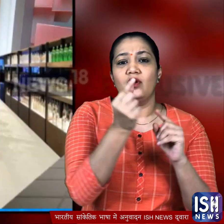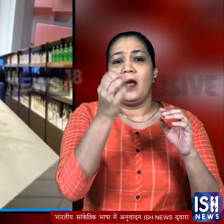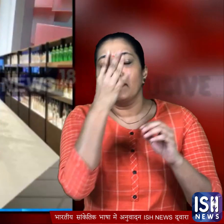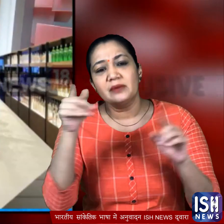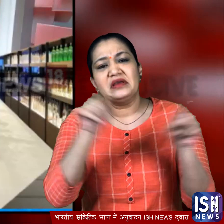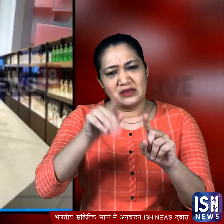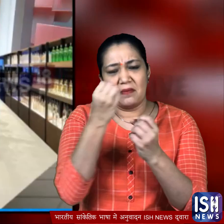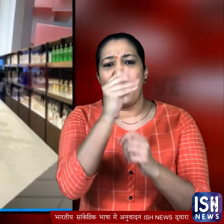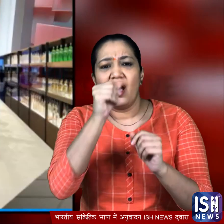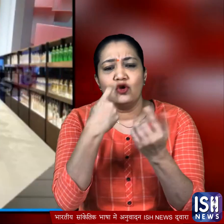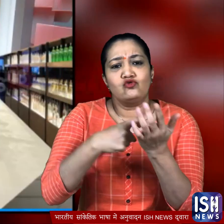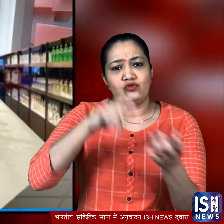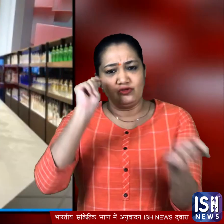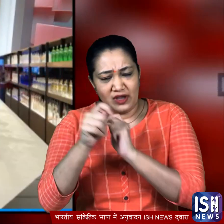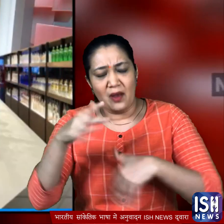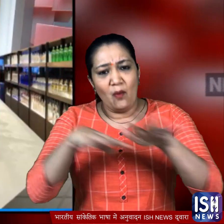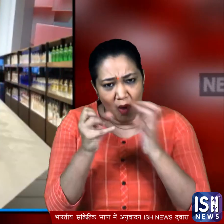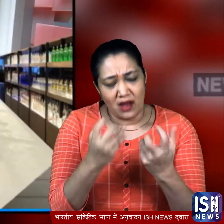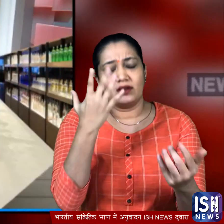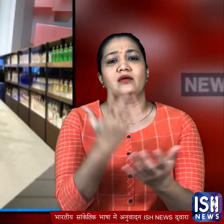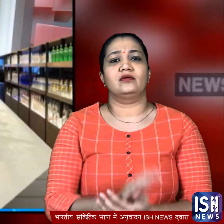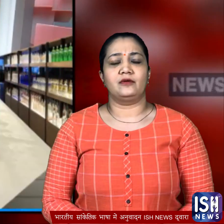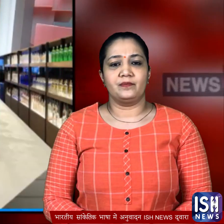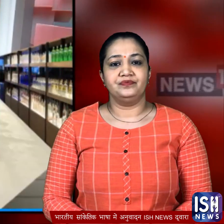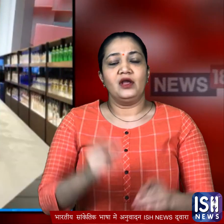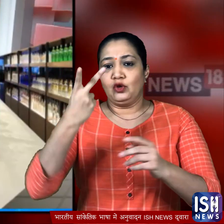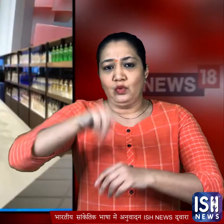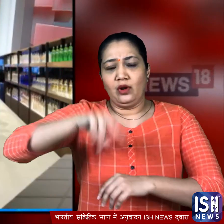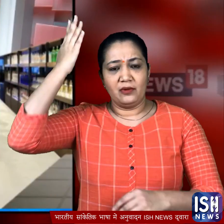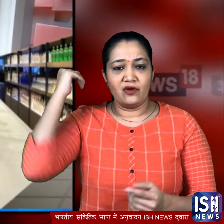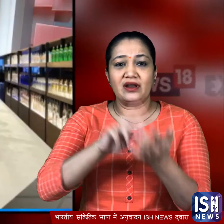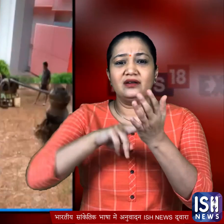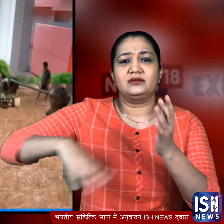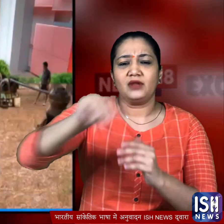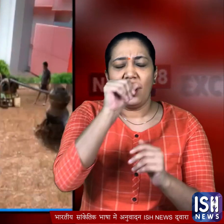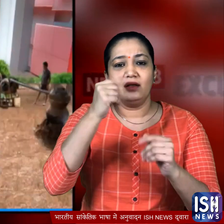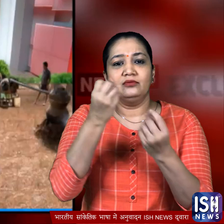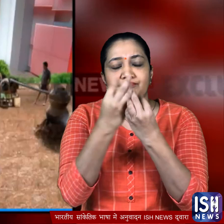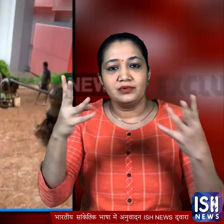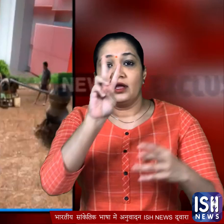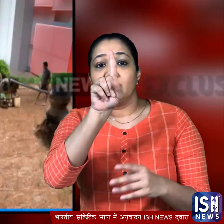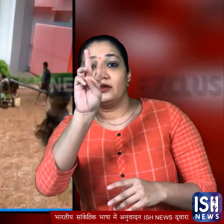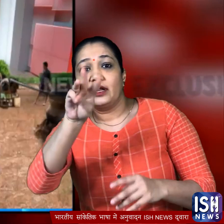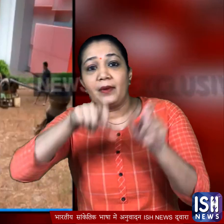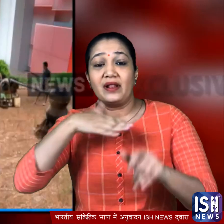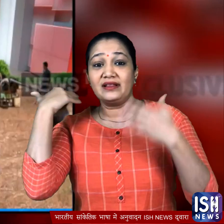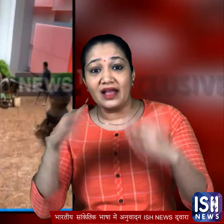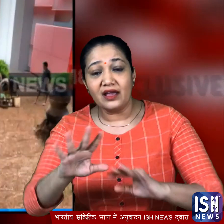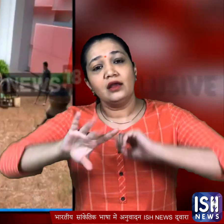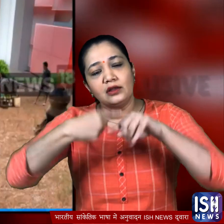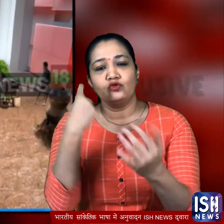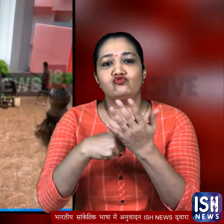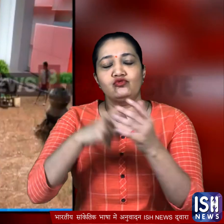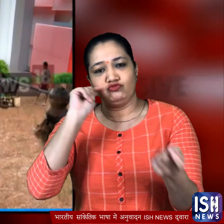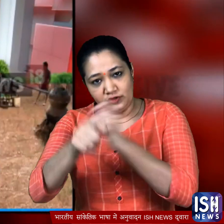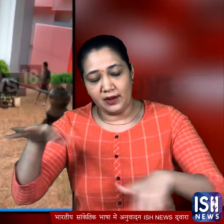की सहयोगी बीजेपी भी कई बार शराबबंदी कानून की समीक्षा की बात कह चुकी है और 2 दिन पहले नालंदा में जहरीली शराब से 13 लोगों की मौत